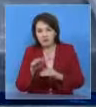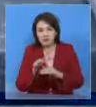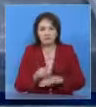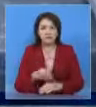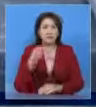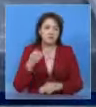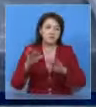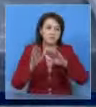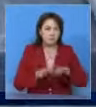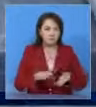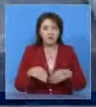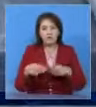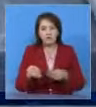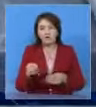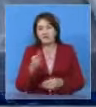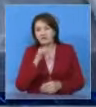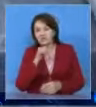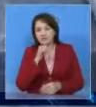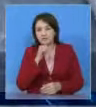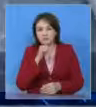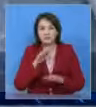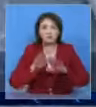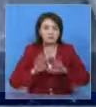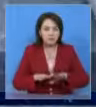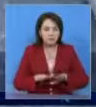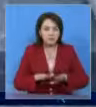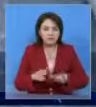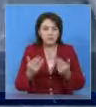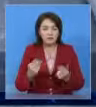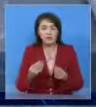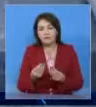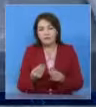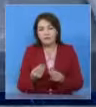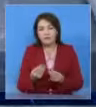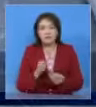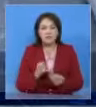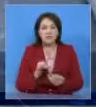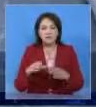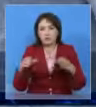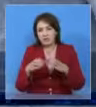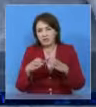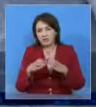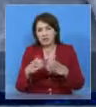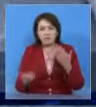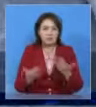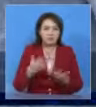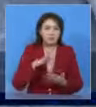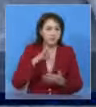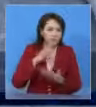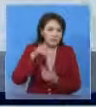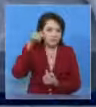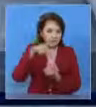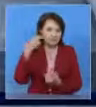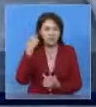И после выдачи анализа только, конечно, оплачивается подрядная организация оплата. То есть, если это будет соответствие